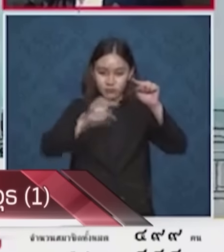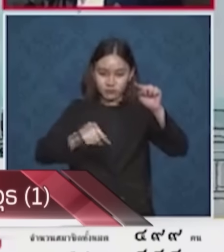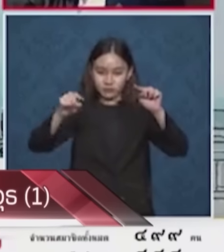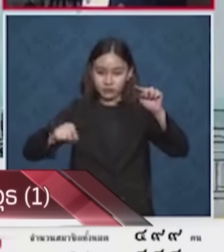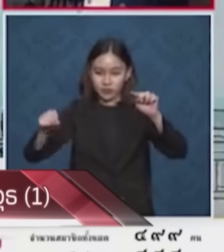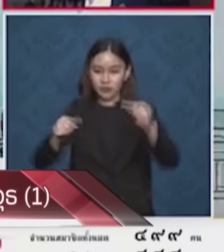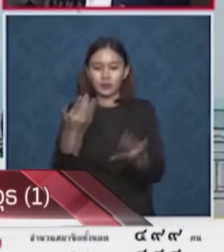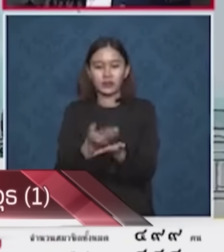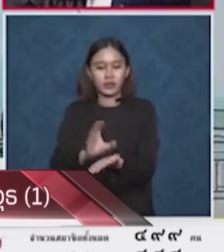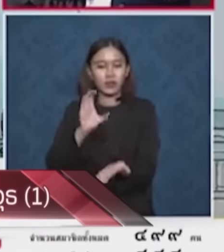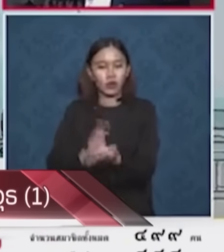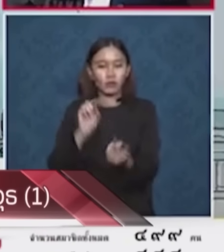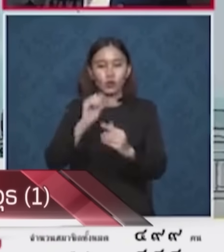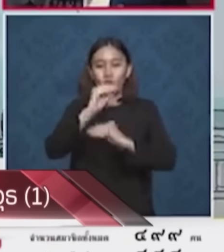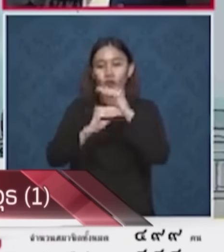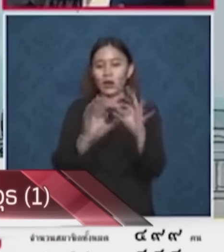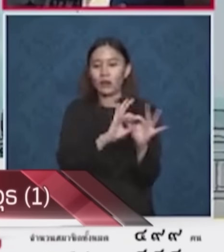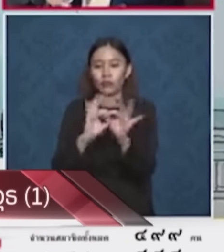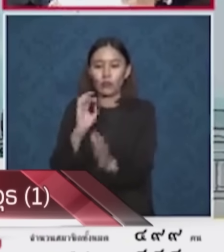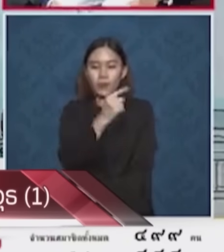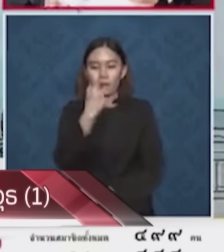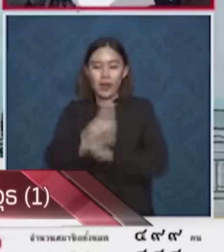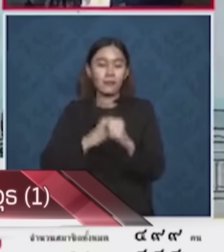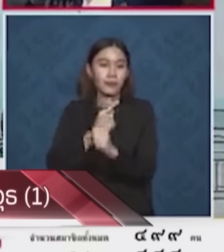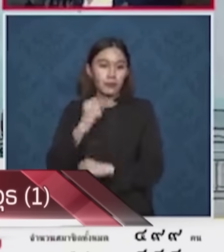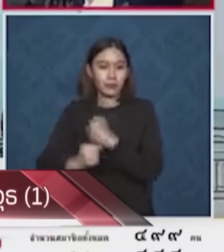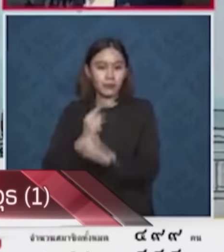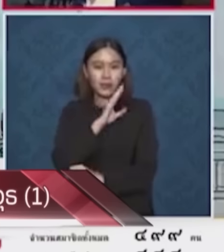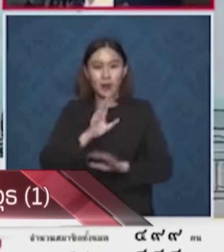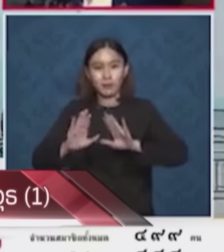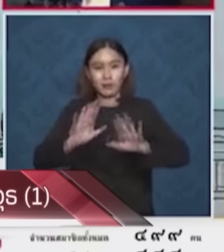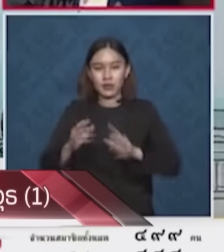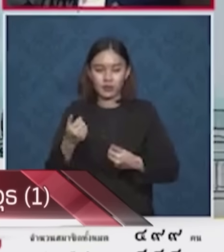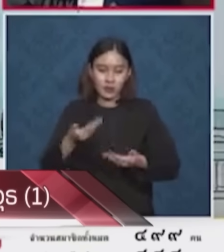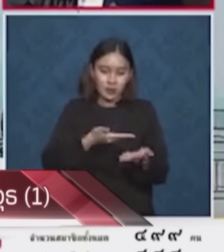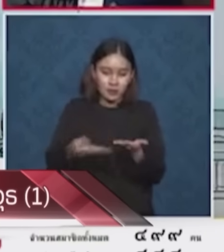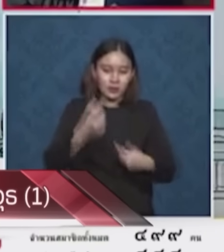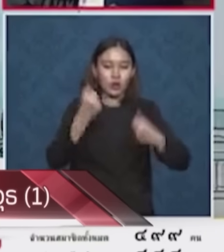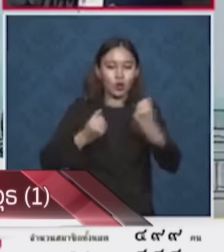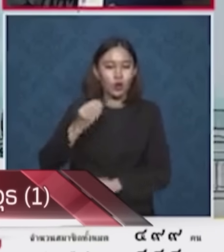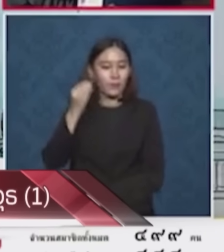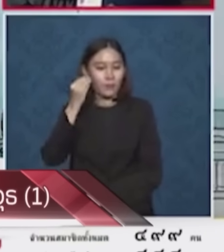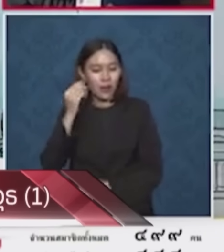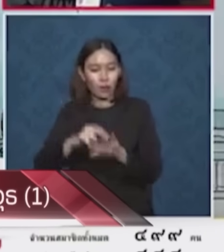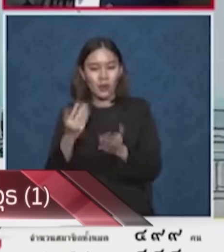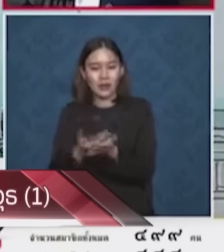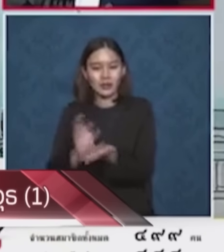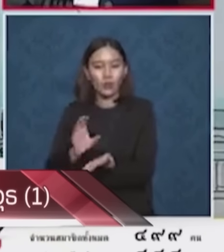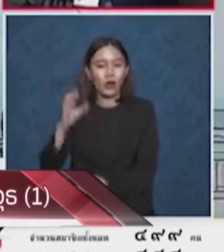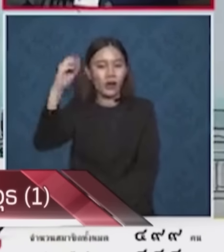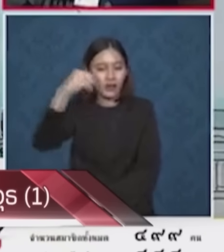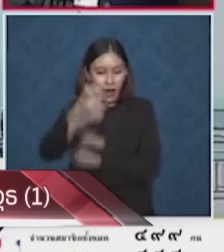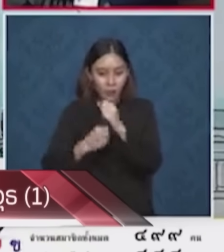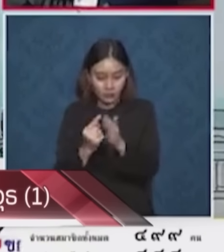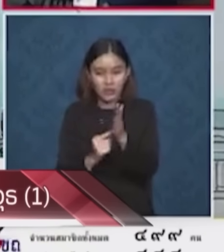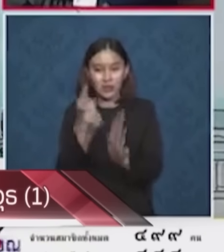ส่วนงบประมาณที่ใช้สำหรับโครงการผูกพันธุ์ใหม่ในแต่ละปีถ้าเปรียบกับการซื้อรถซื้อบ้านก็คือการวางเงินดาวในในปีแรก